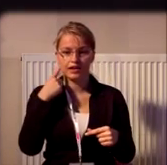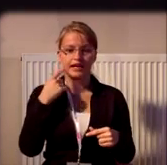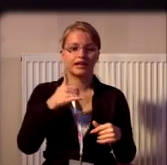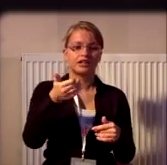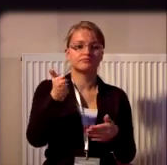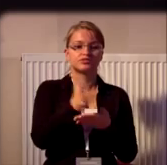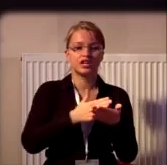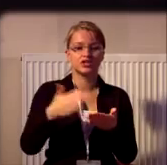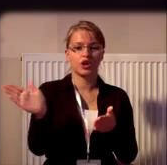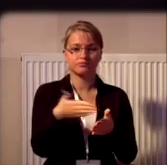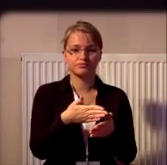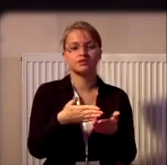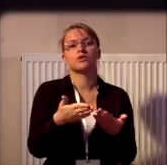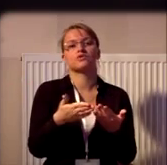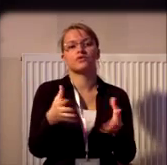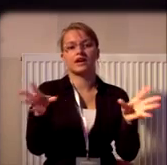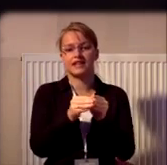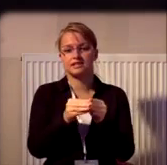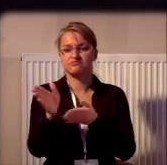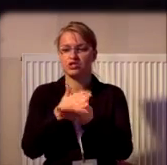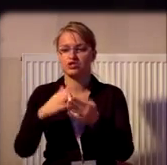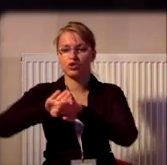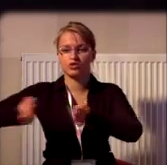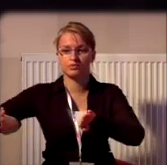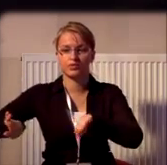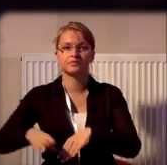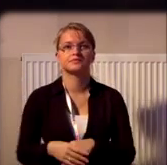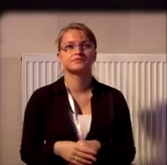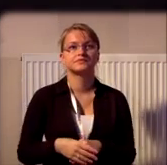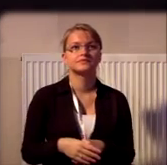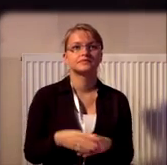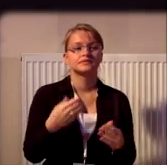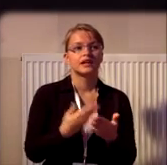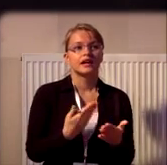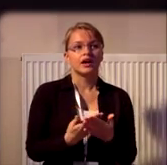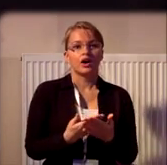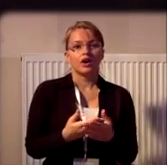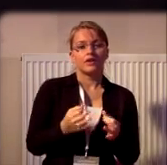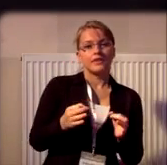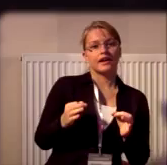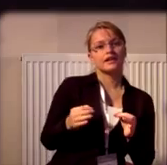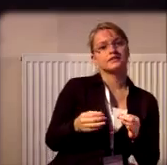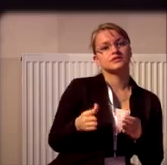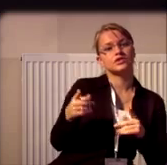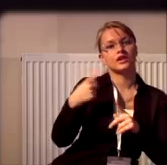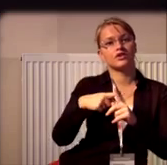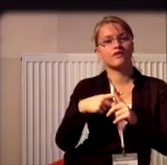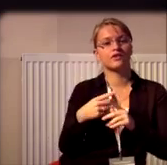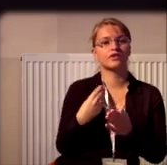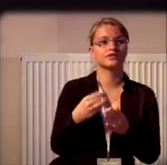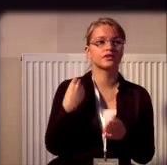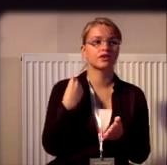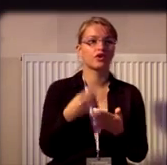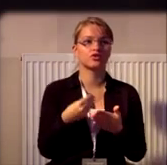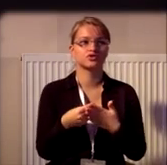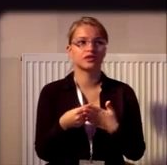razem, a na niektóre zajęcia będą uczęszczali osobno. I teraz, z tym jest właśnie związany ten dodatkowy koszt, ponieważ dodatkową grupę trzeba